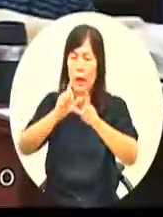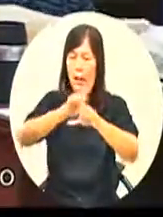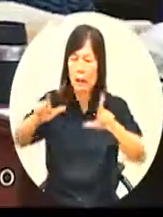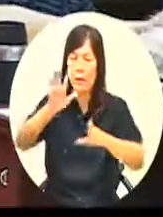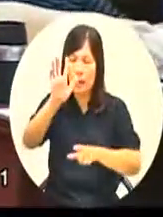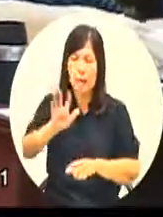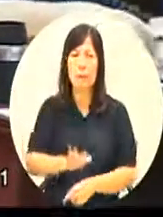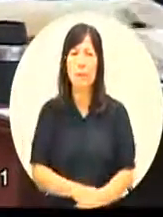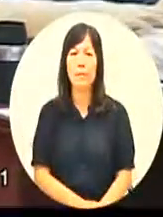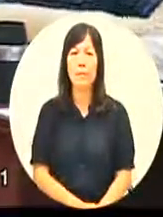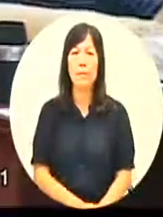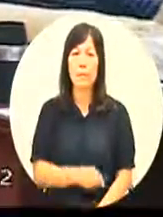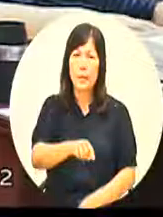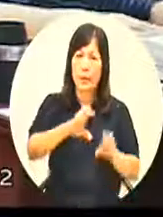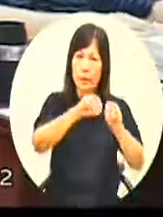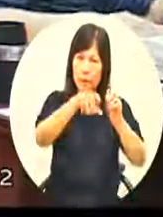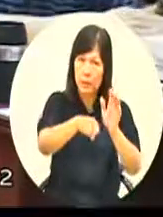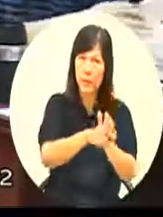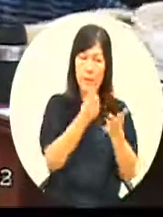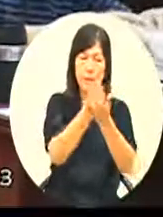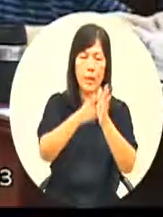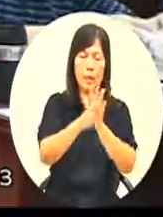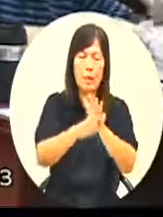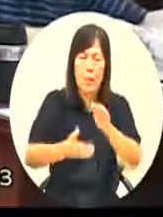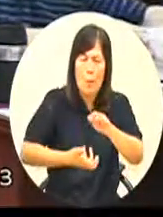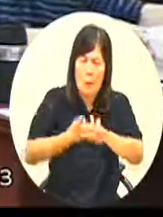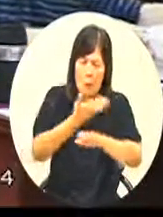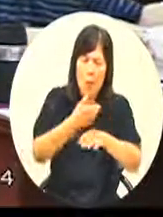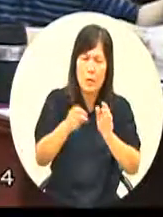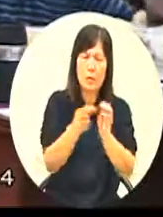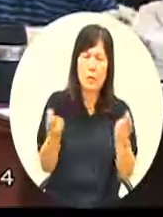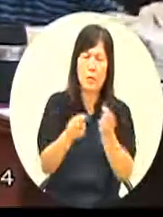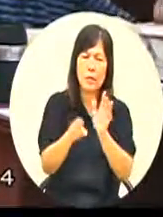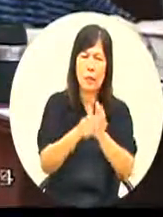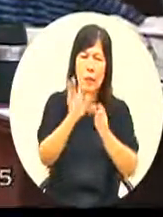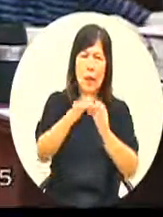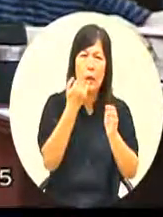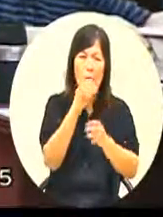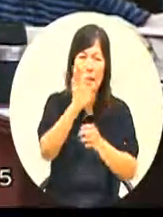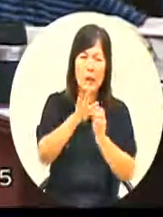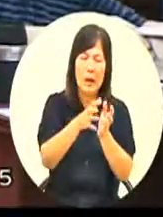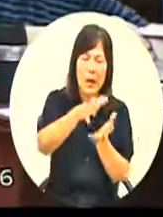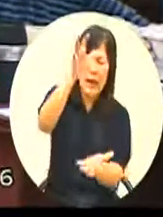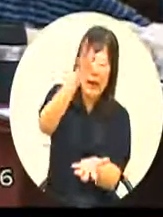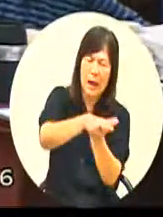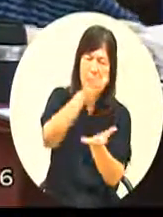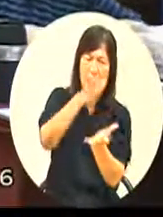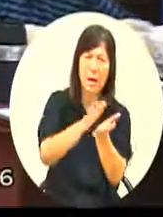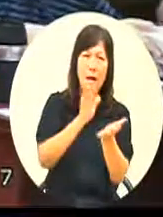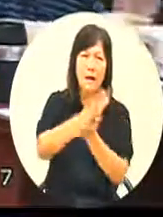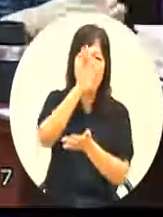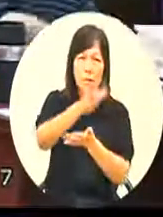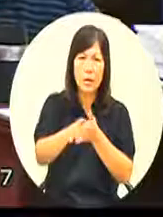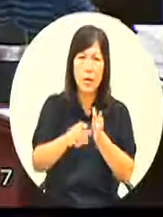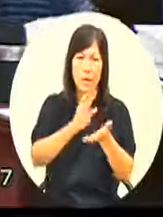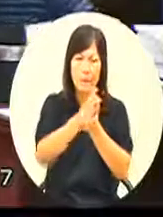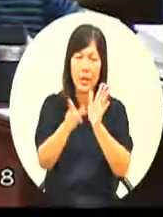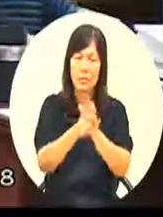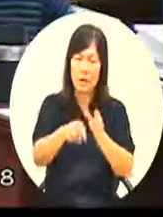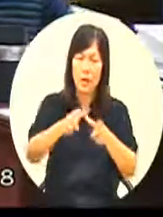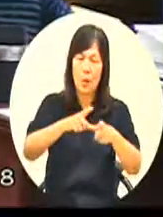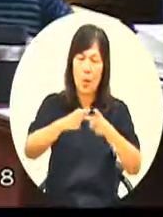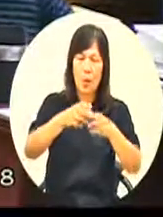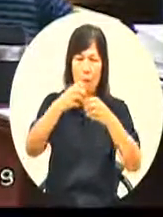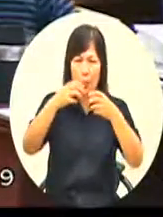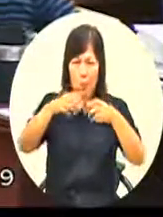场馆，我们地方上的人都戏称，这根本就是侏罗纪公园嘛，是暴龙跑出来才变成这样子，只是风吹而已变成这样子，一个